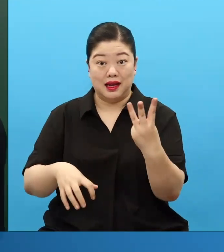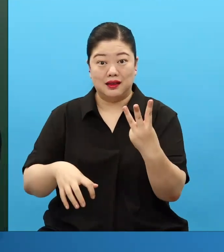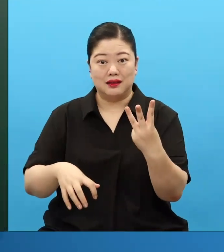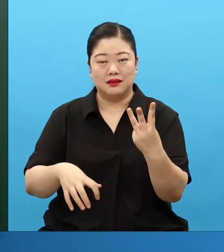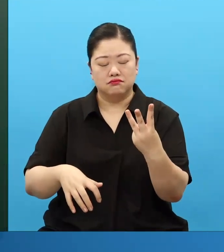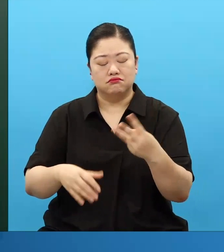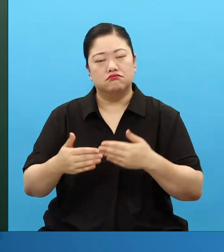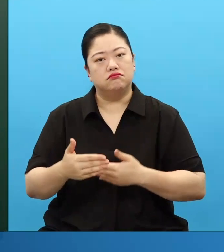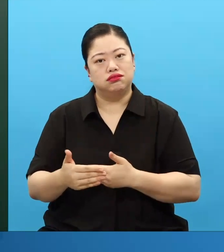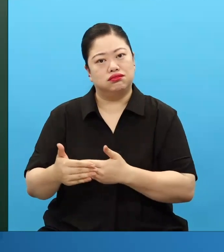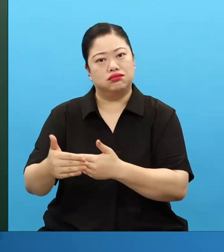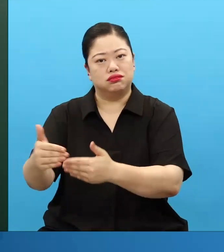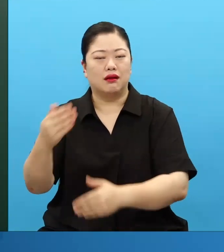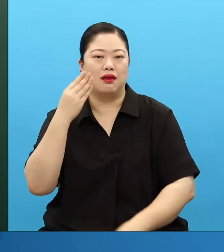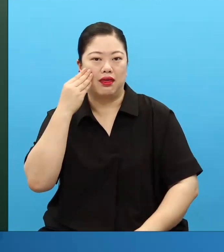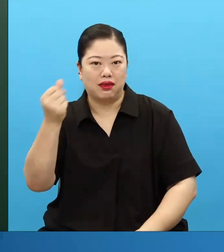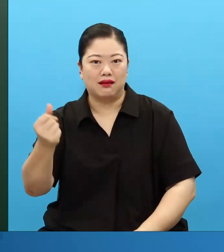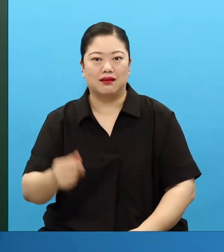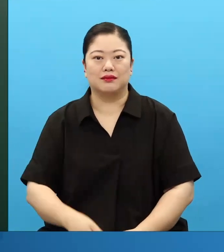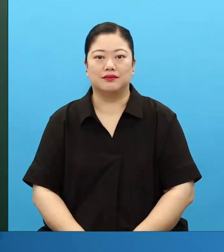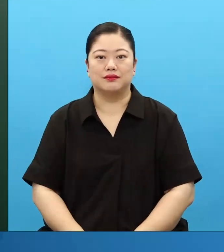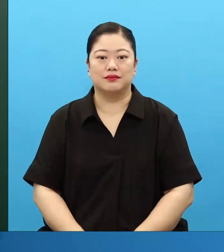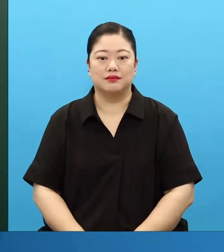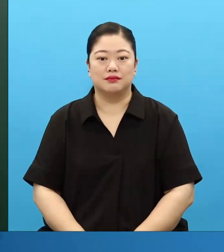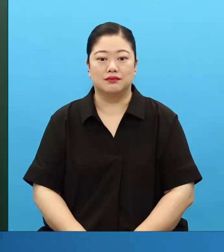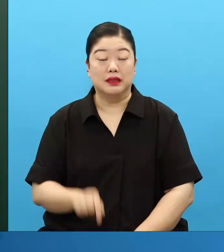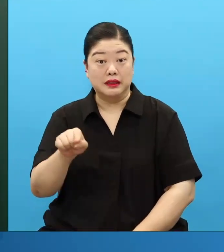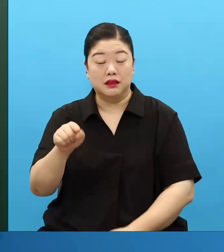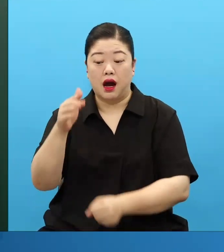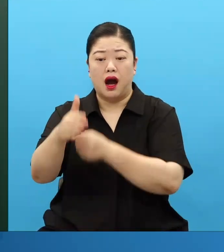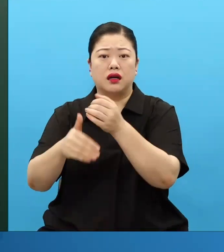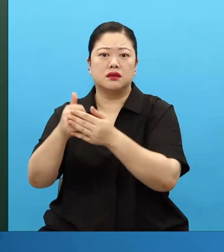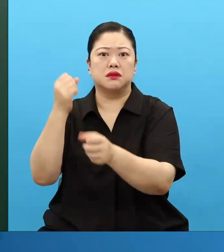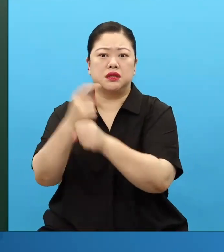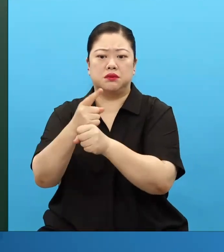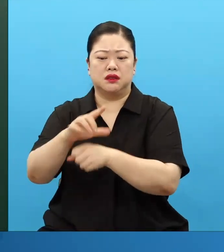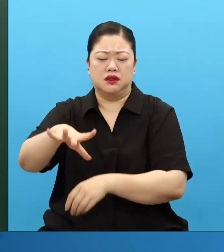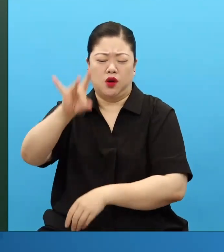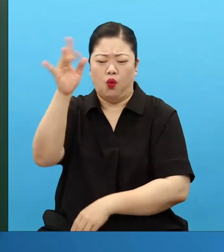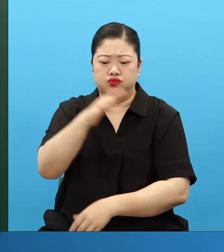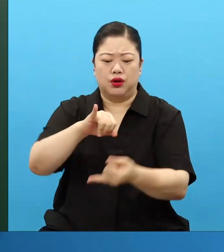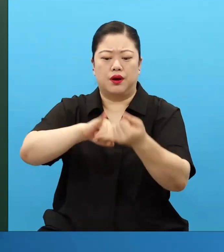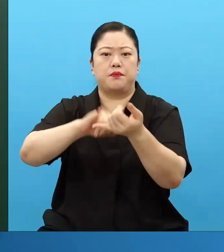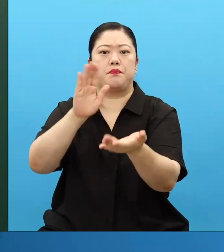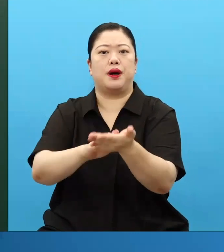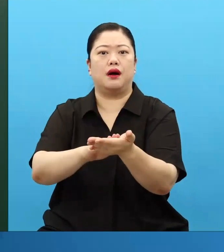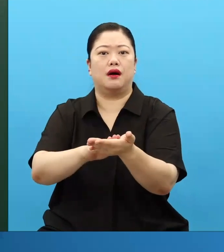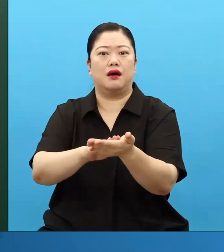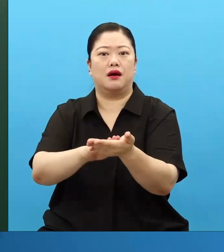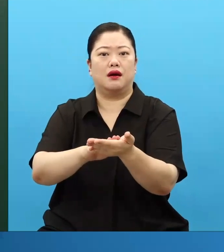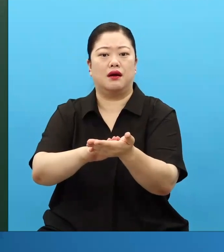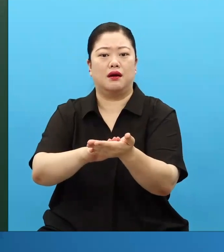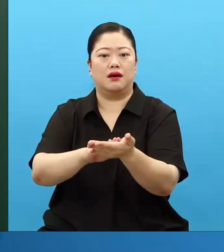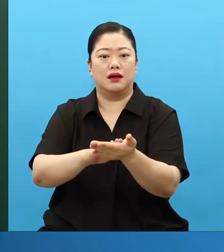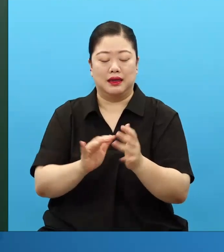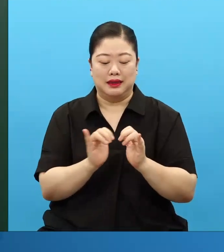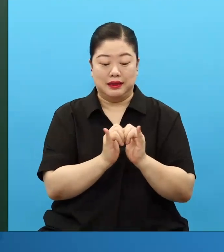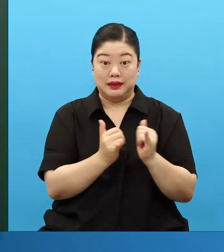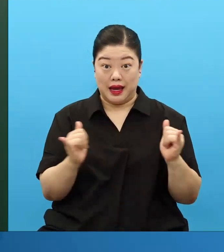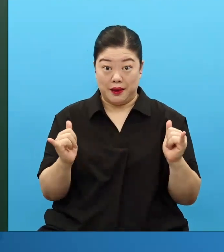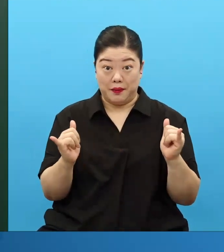fights with each other, having seeing who's on my side, and then fighting over whose line you're going to be on. 어떻습니까? And what do you think? 거의 다 그렇잖아요. But